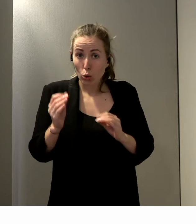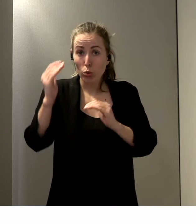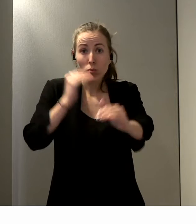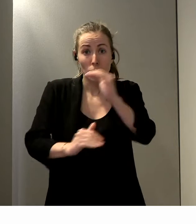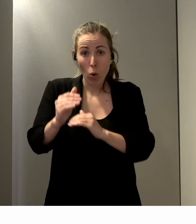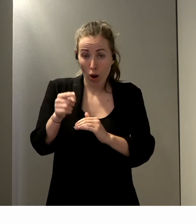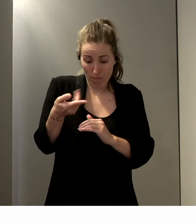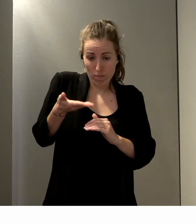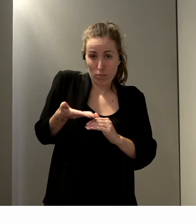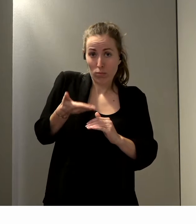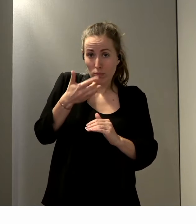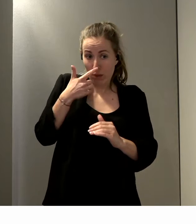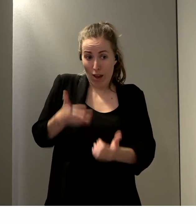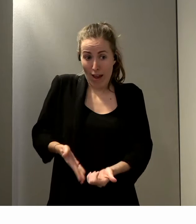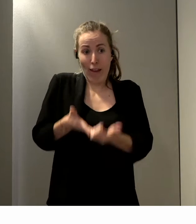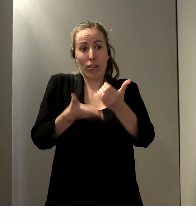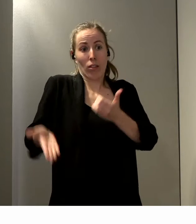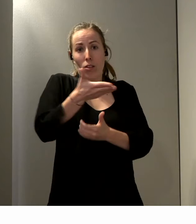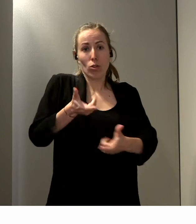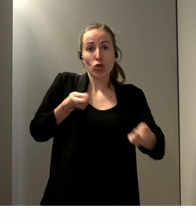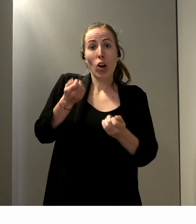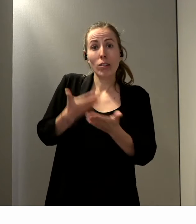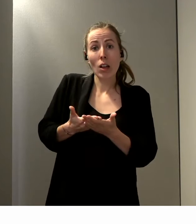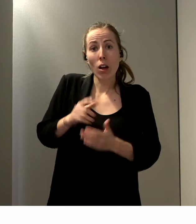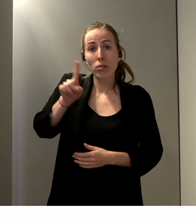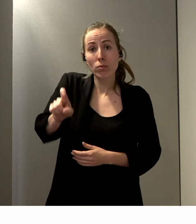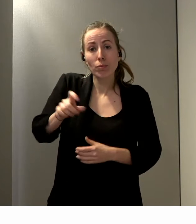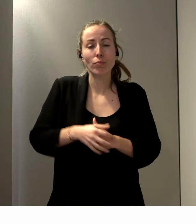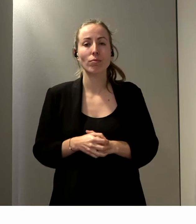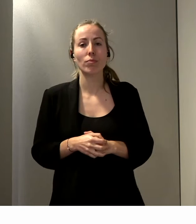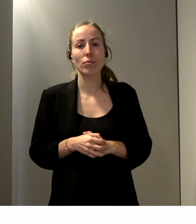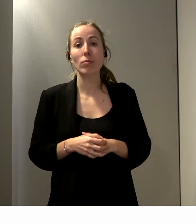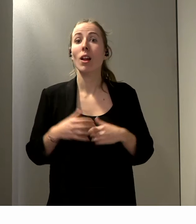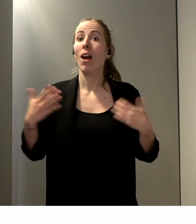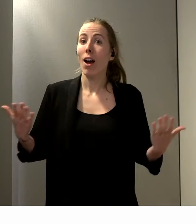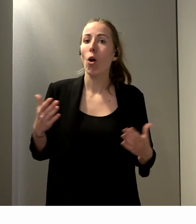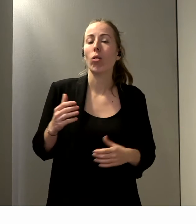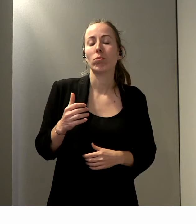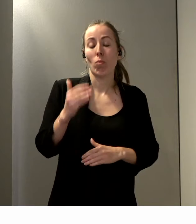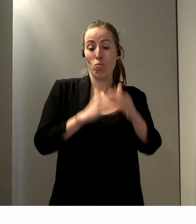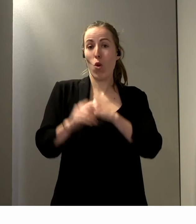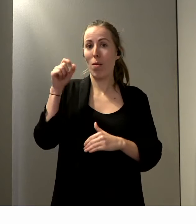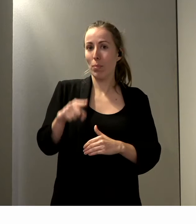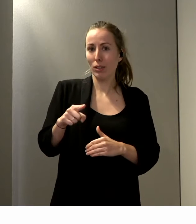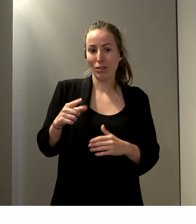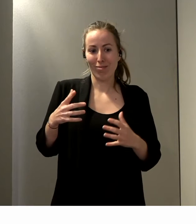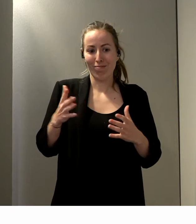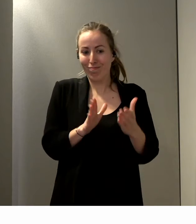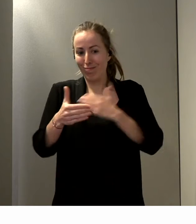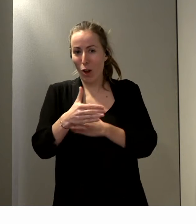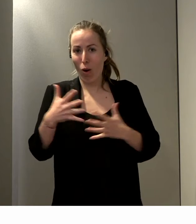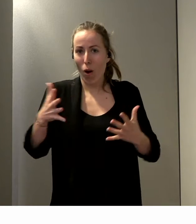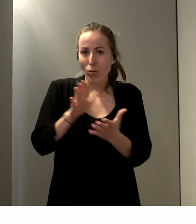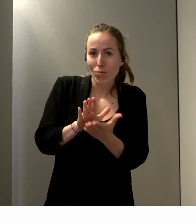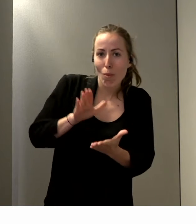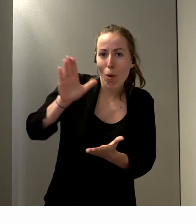permet de faire face à ces sujets-là? Alors, un jeune, une solution, c'est quand même une grande promesse, parce que derrière un jeune, une solution, il n'y a